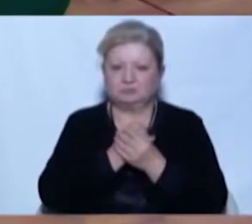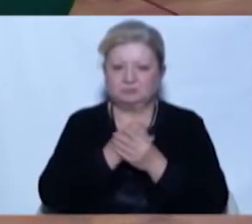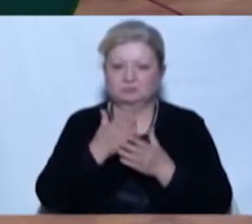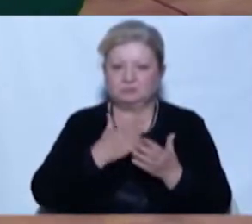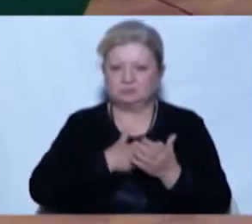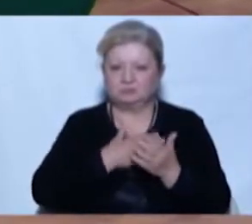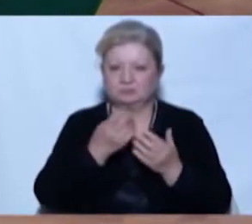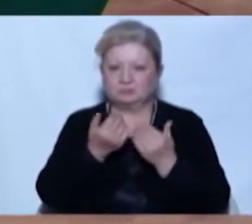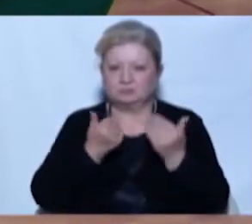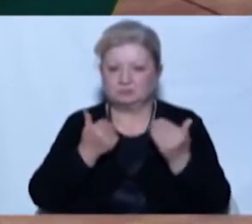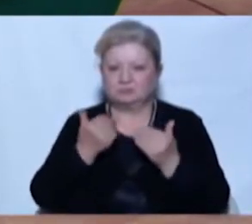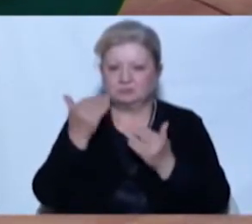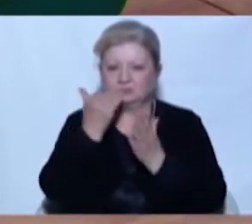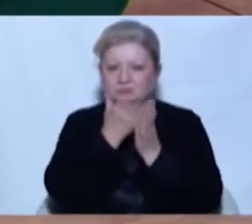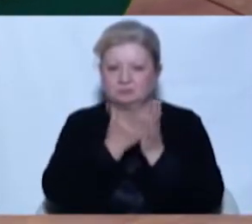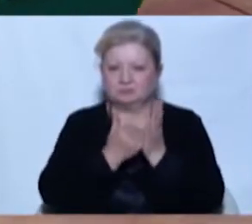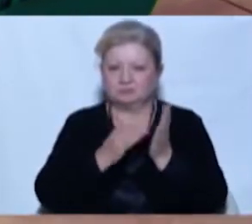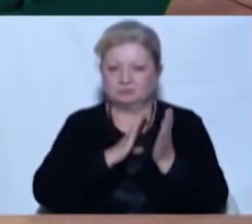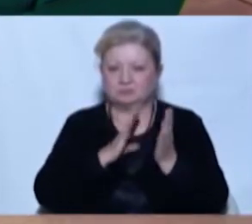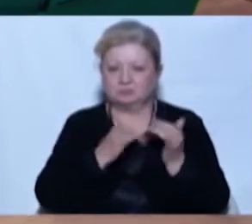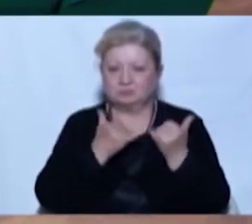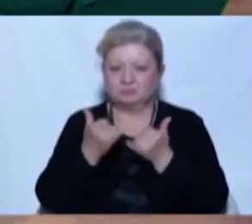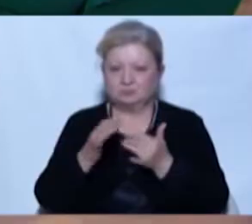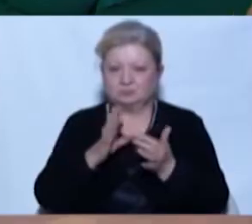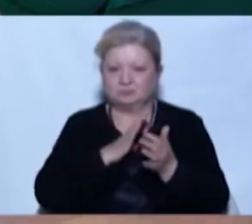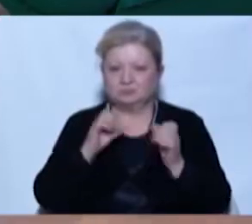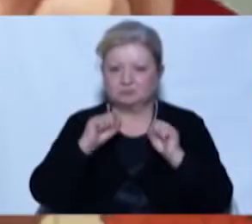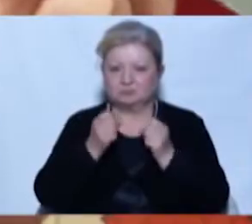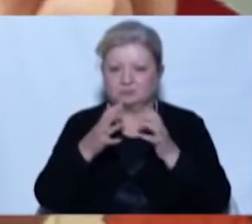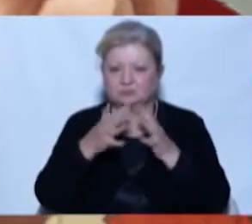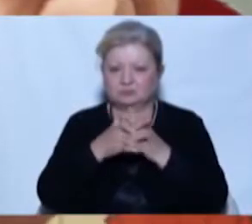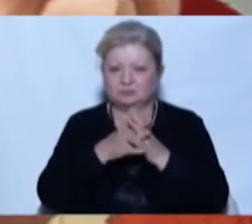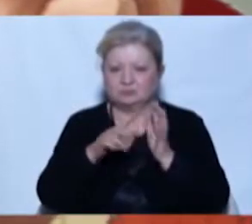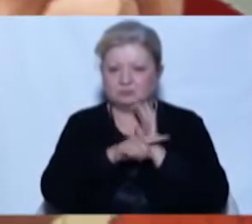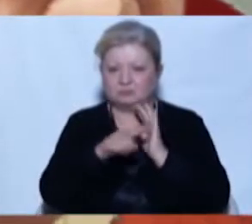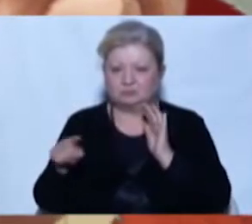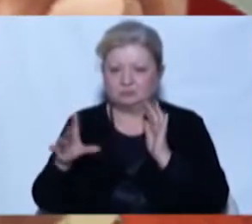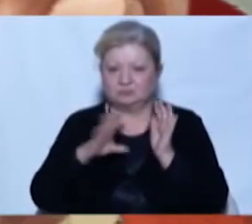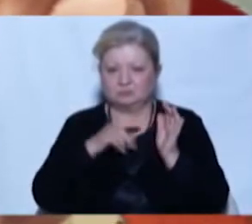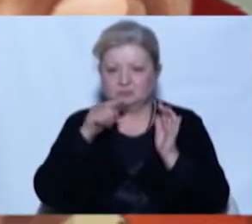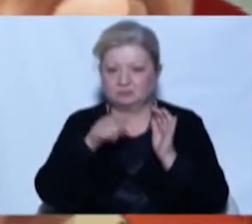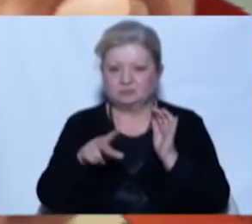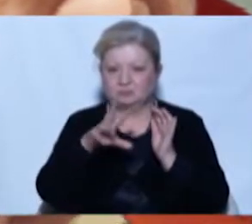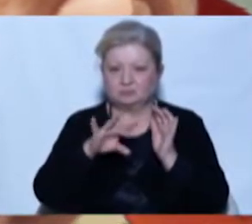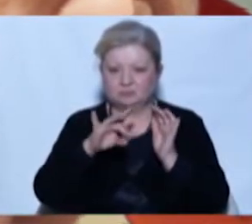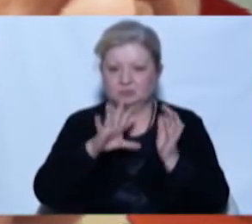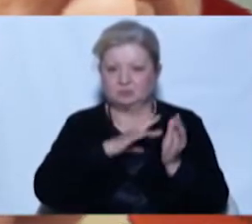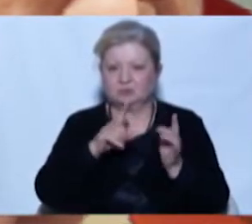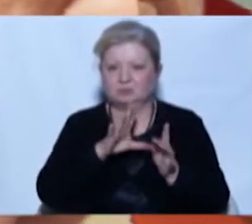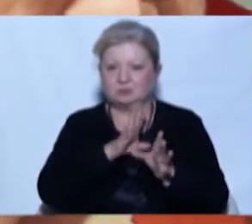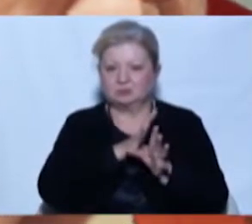Ჩვენი წინა გაკვეთილი მიეძღვნა ცივი ომის პერიოდს და იმ გამოწვევებს,